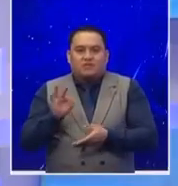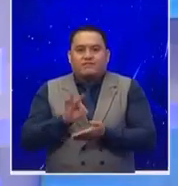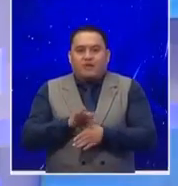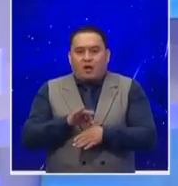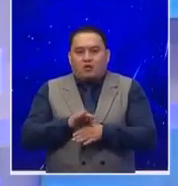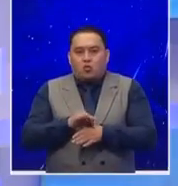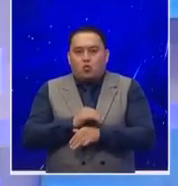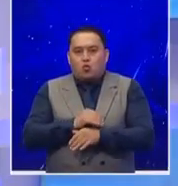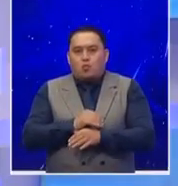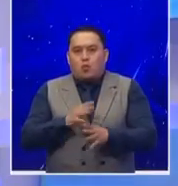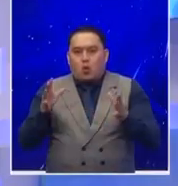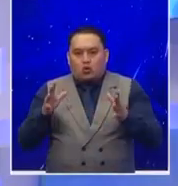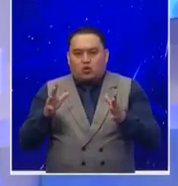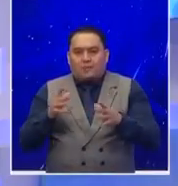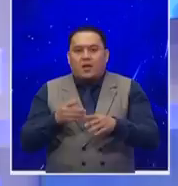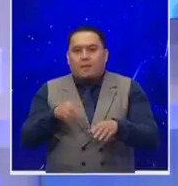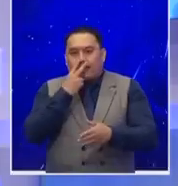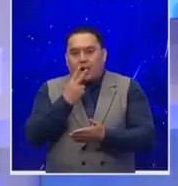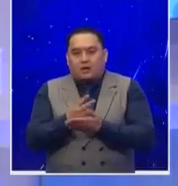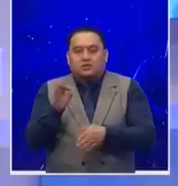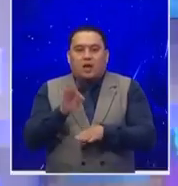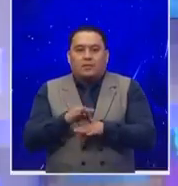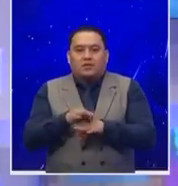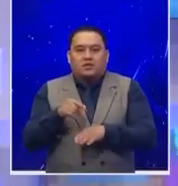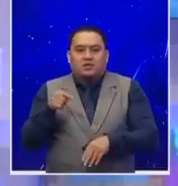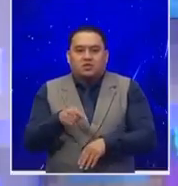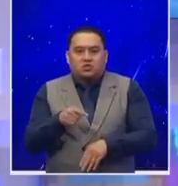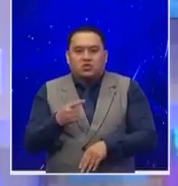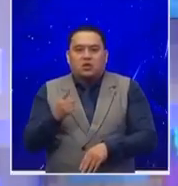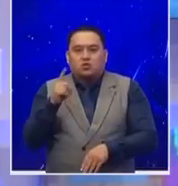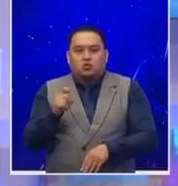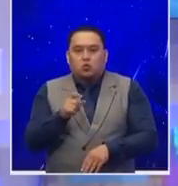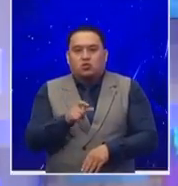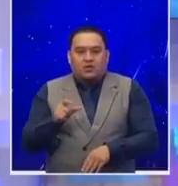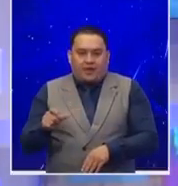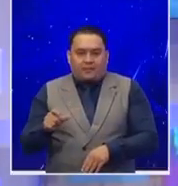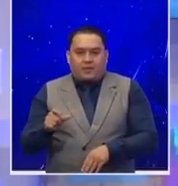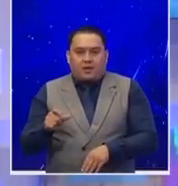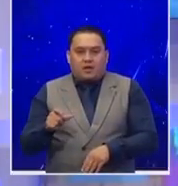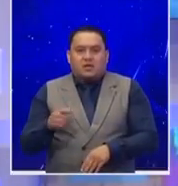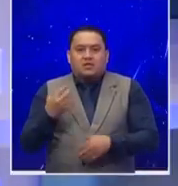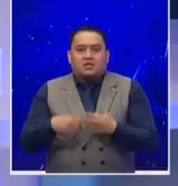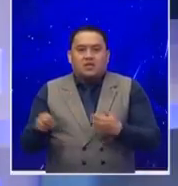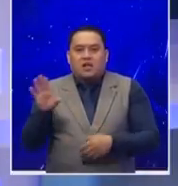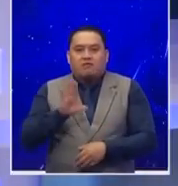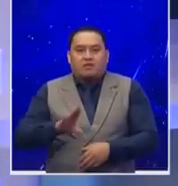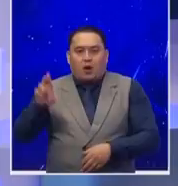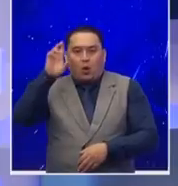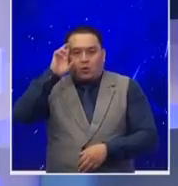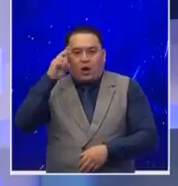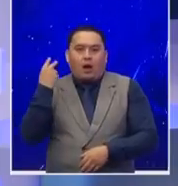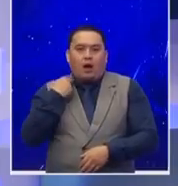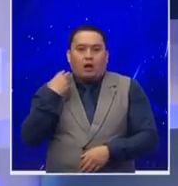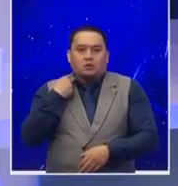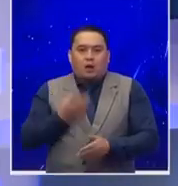столице вышло из-под контроля. Показатель заболеваемости здесь составляет 1000 на 100 тысяч человек. Среди европейских стран